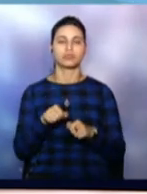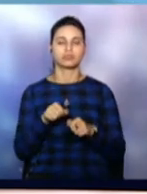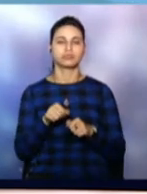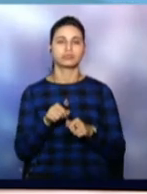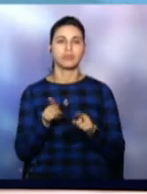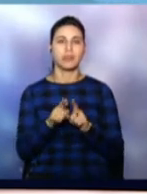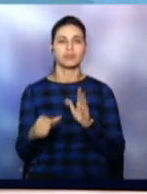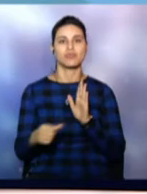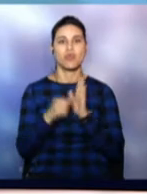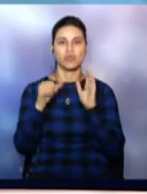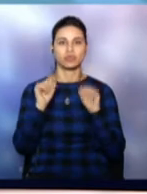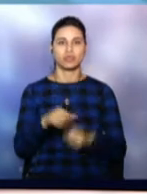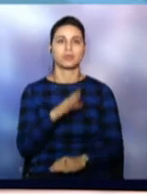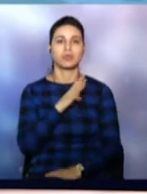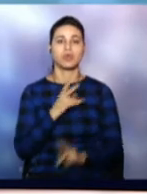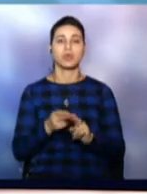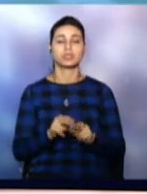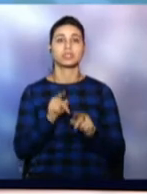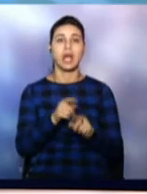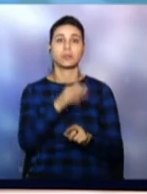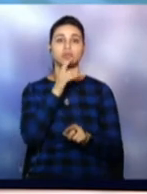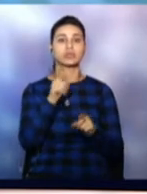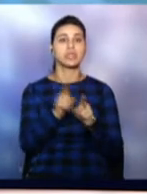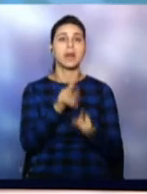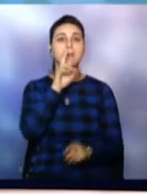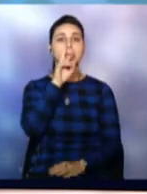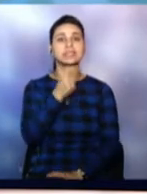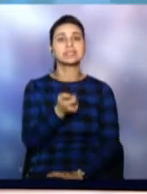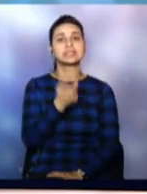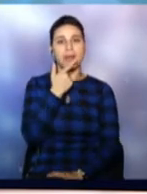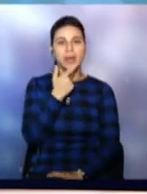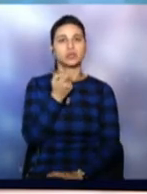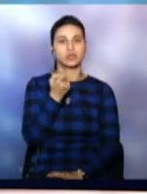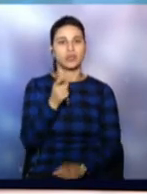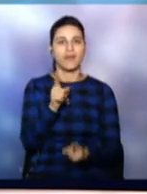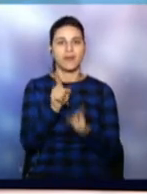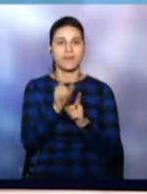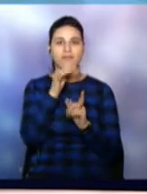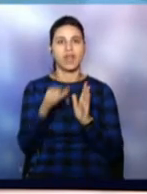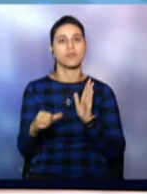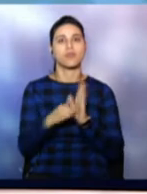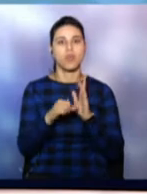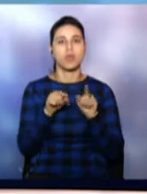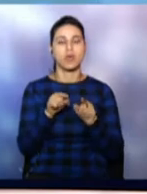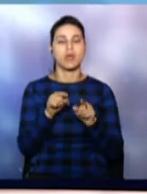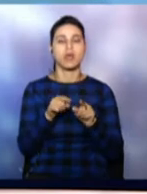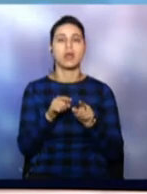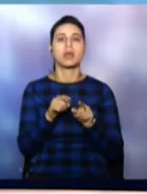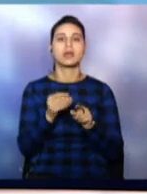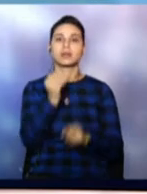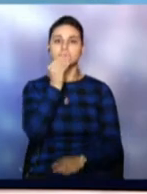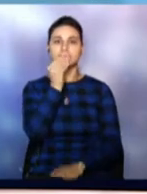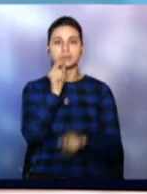რაღაც დამხმარე საშუალება იყოს. ამ შემთხვევაში როგორც მედიკამენტი შეიძლება ჩავთვალოთ, ვინაიდან ჩვენ ვიცით რომ კოფეინი გარდა